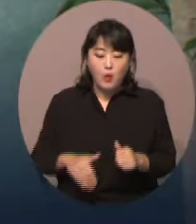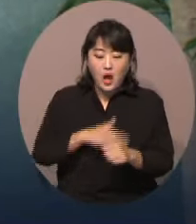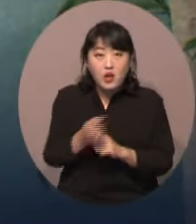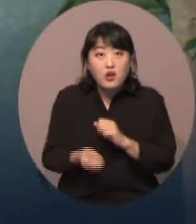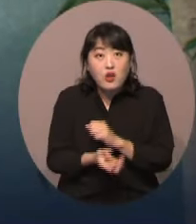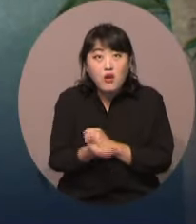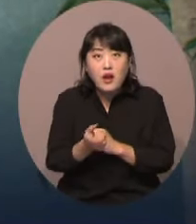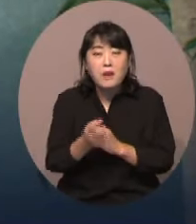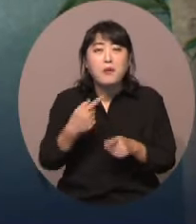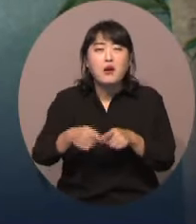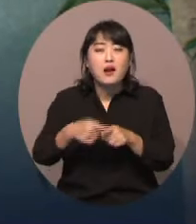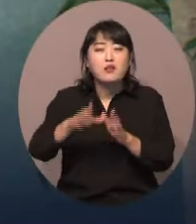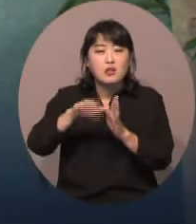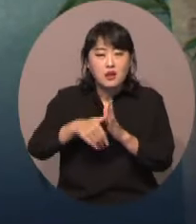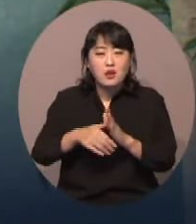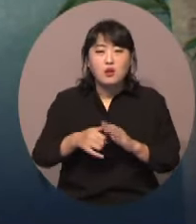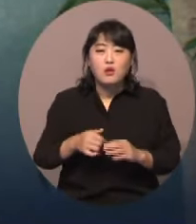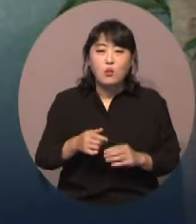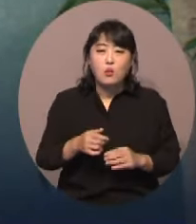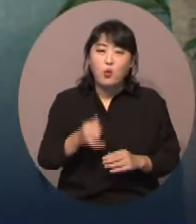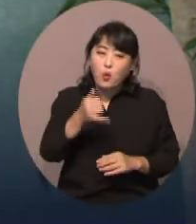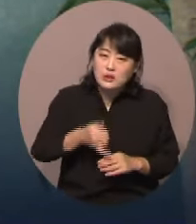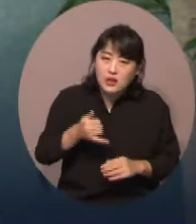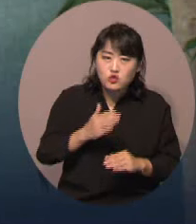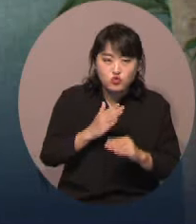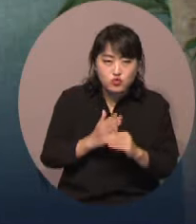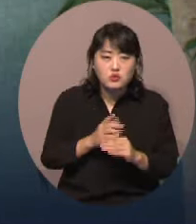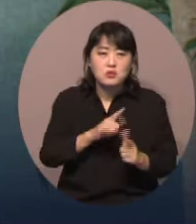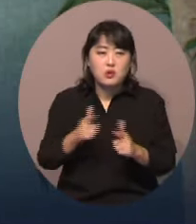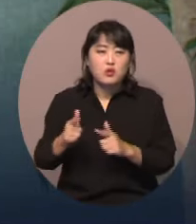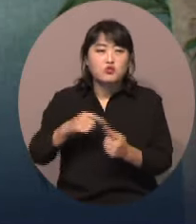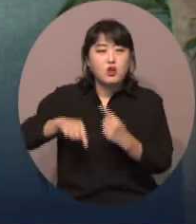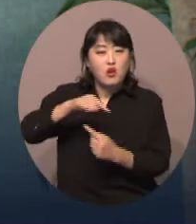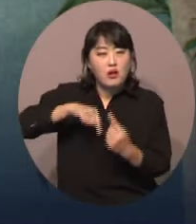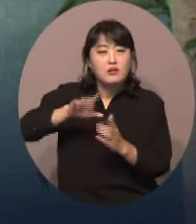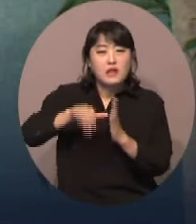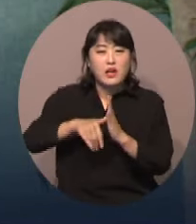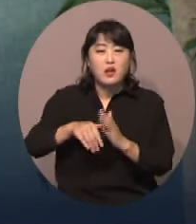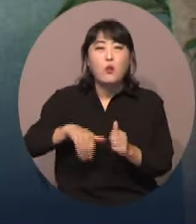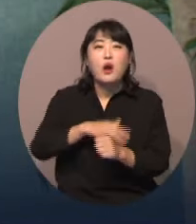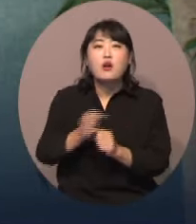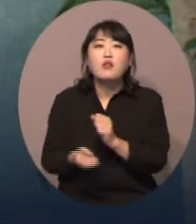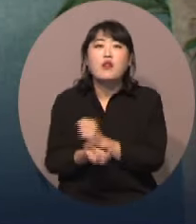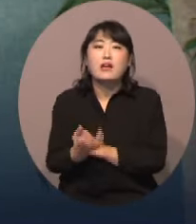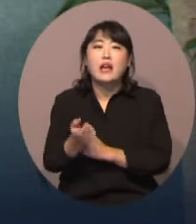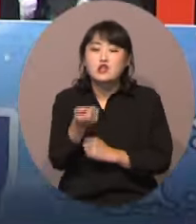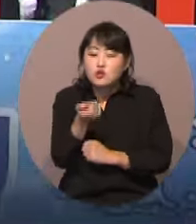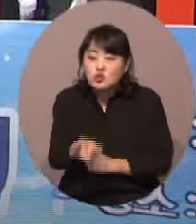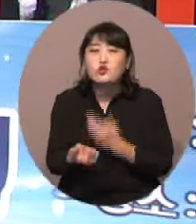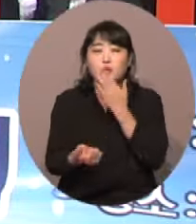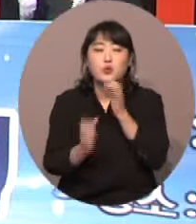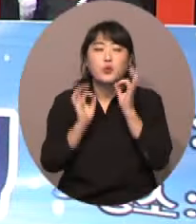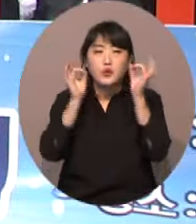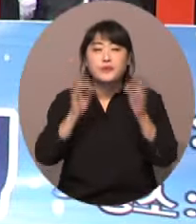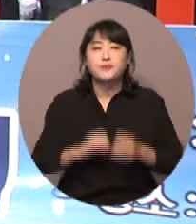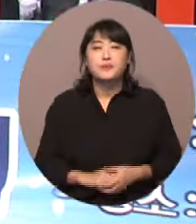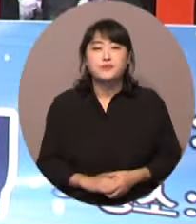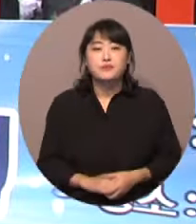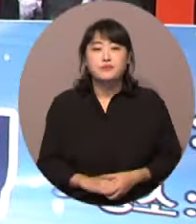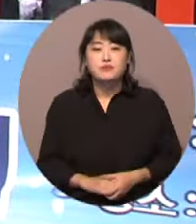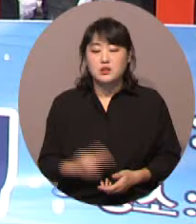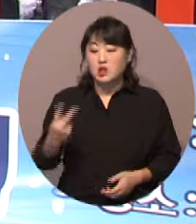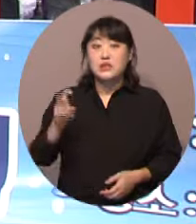앞으로 공사 중이라지요 있어서도 환경에 미치는 영향을 좀 최소화할 수 있도록 그렇게 하겠습니다 대전시는